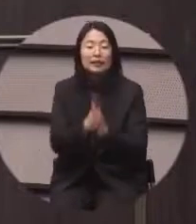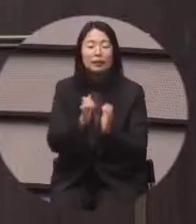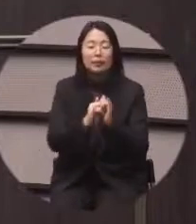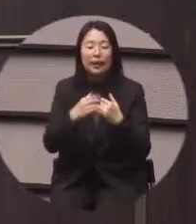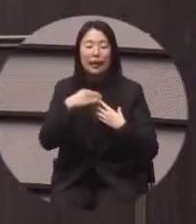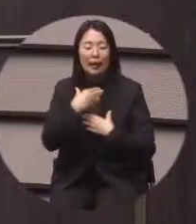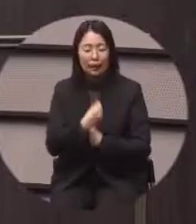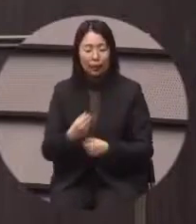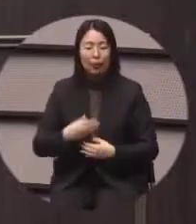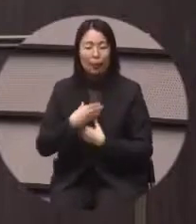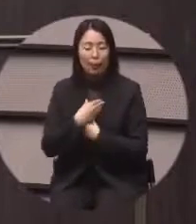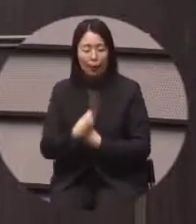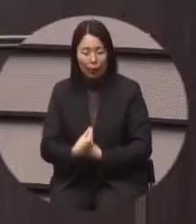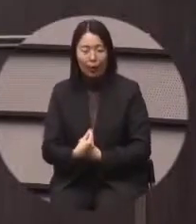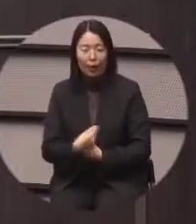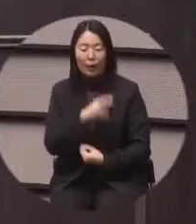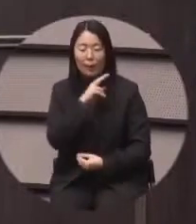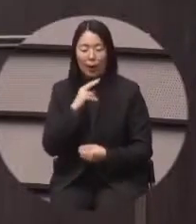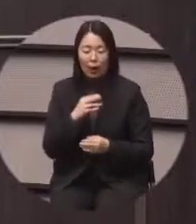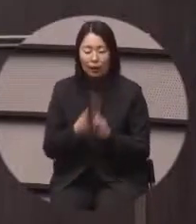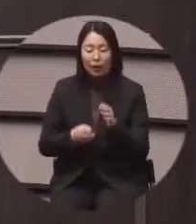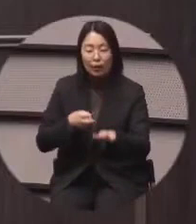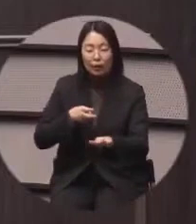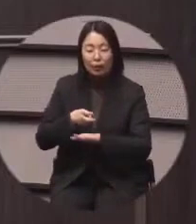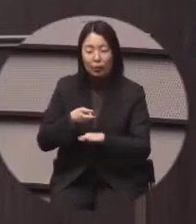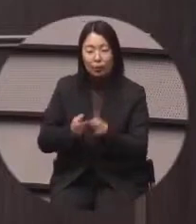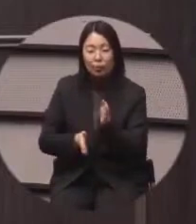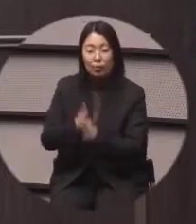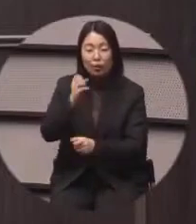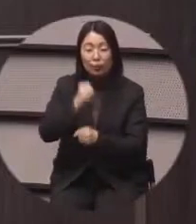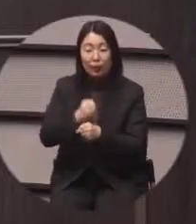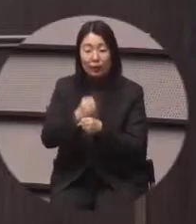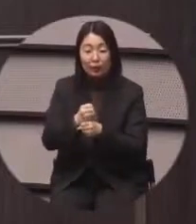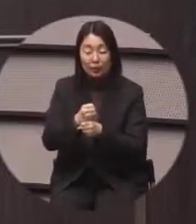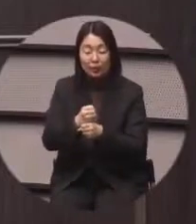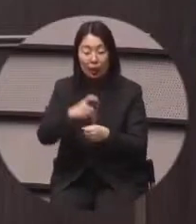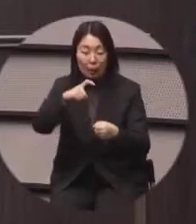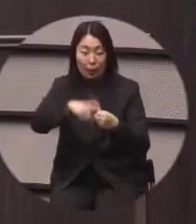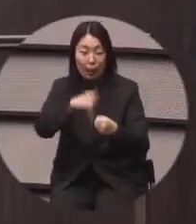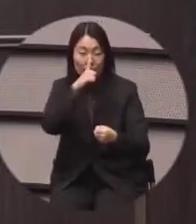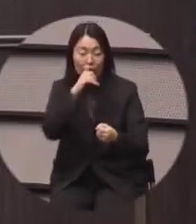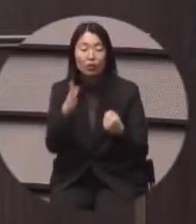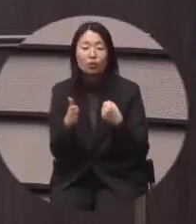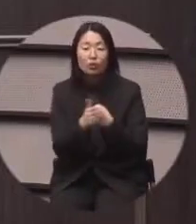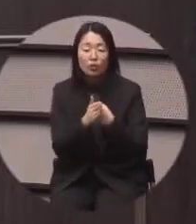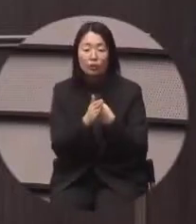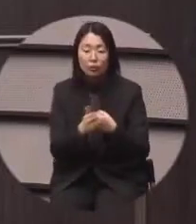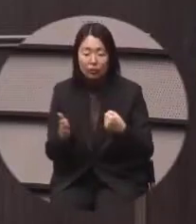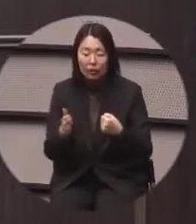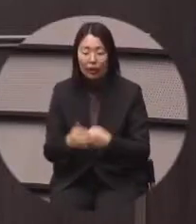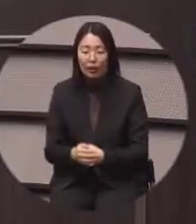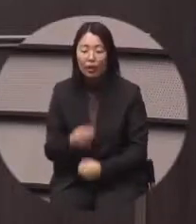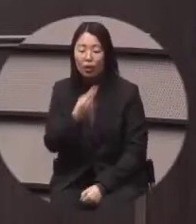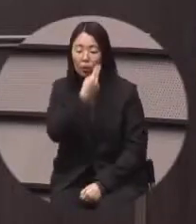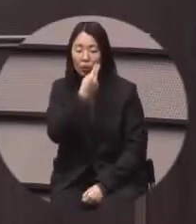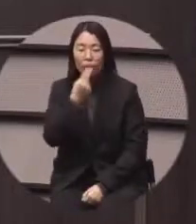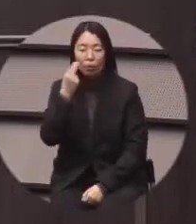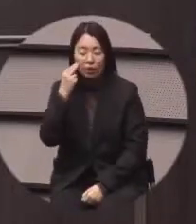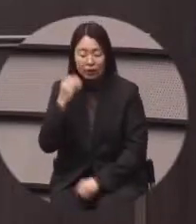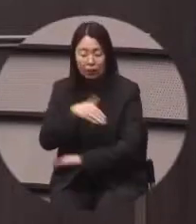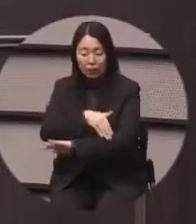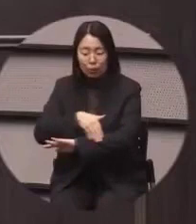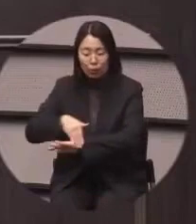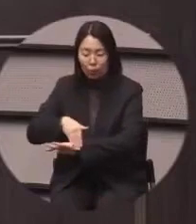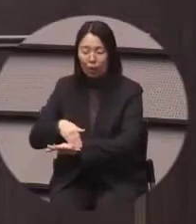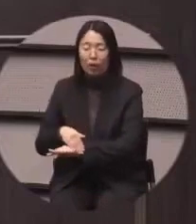안전하고 편리한 교통도시를 달성함에 있어 초월 곤지암 도척 지역의 대중교통 이용 여건 개선을 위해